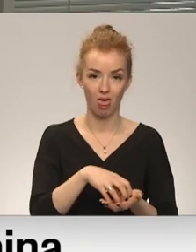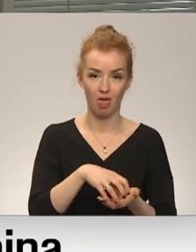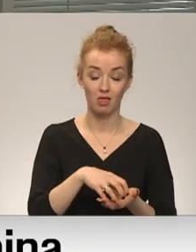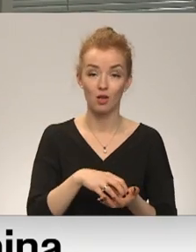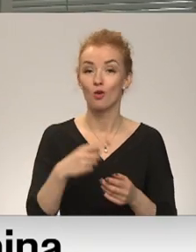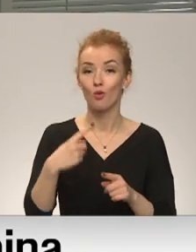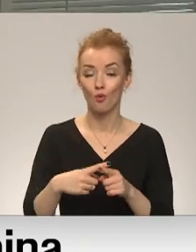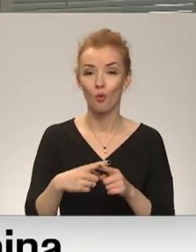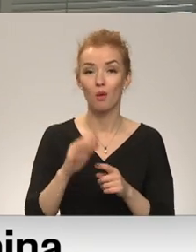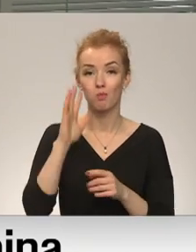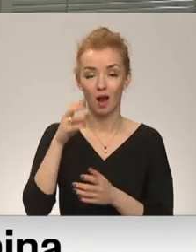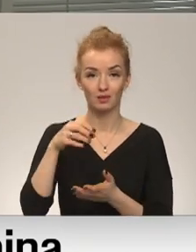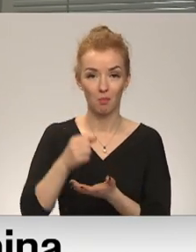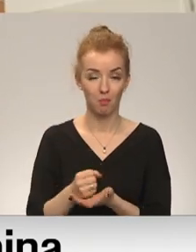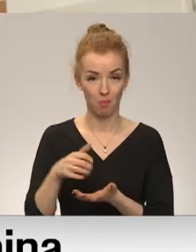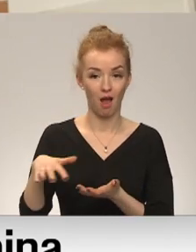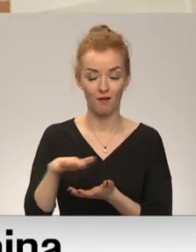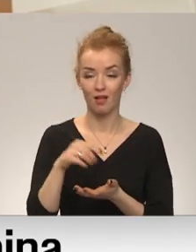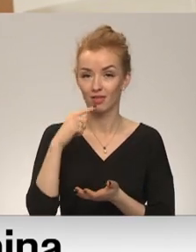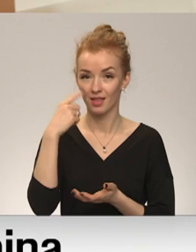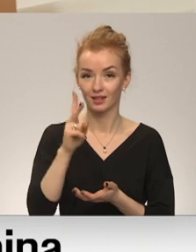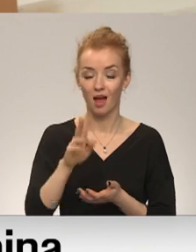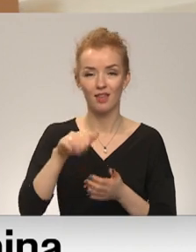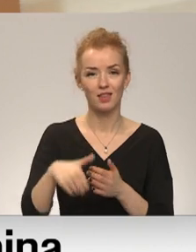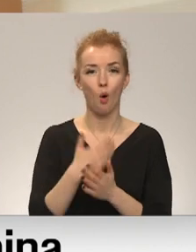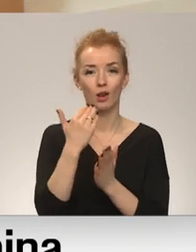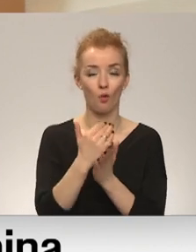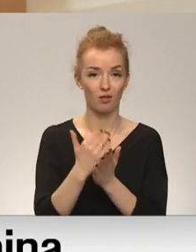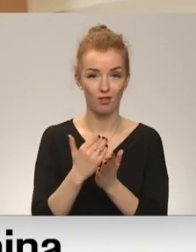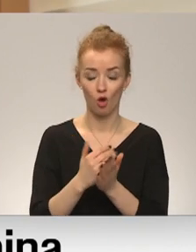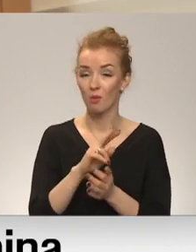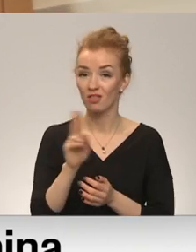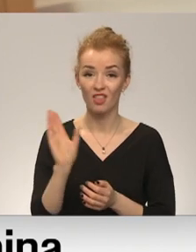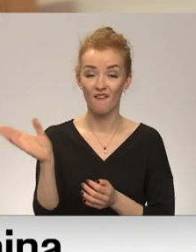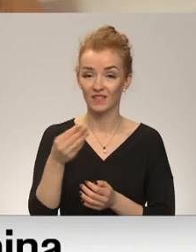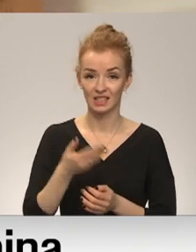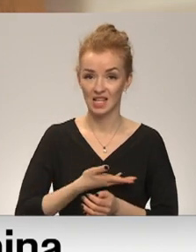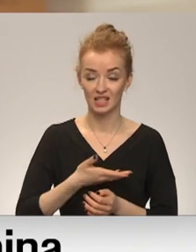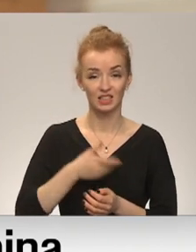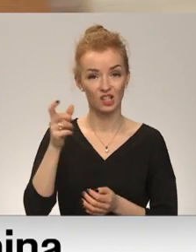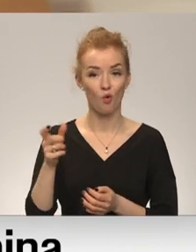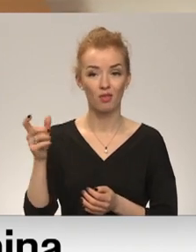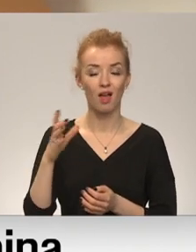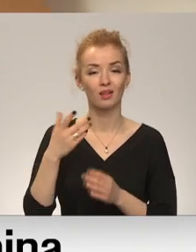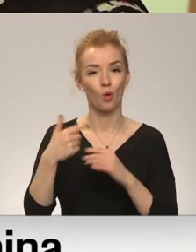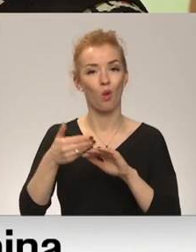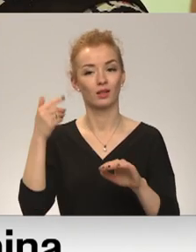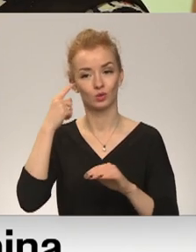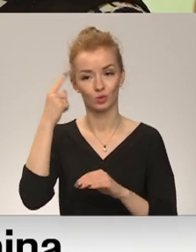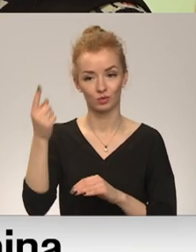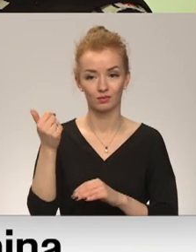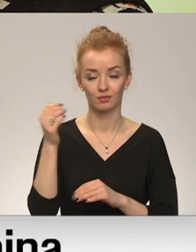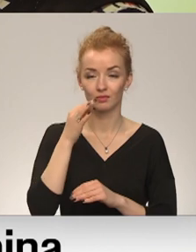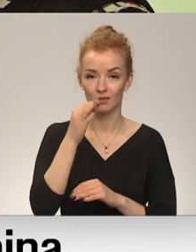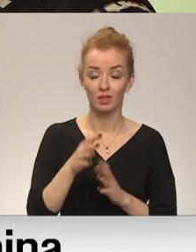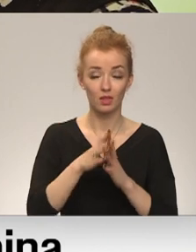Vienlaikus pagasta pārvaldē zina stāstīt, ka par jauno kārtību ne visi iedzīvotāji bija laikus informēti. Ja mums ir bijis